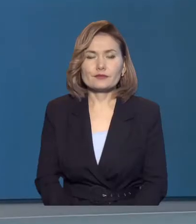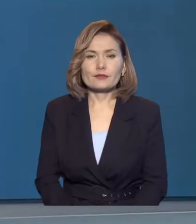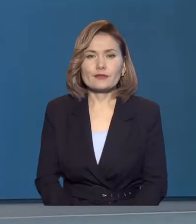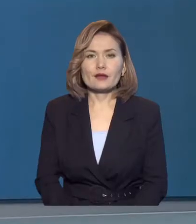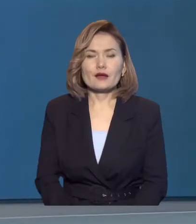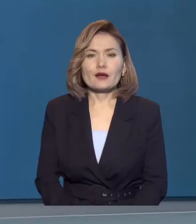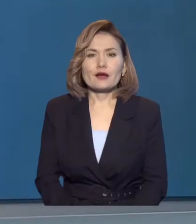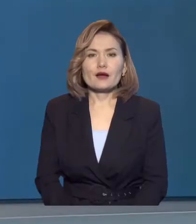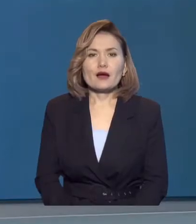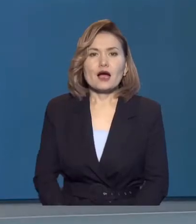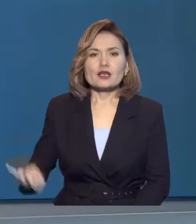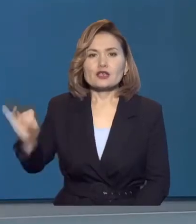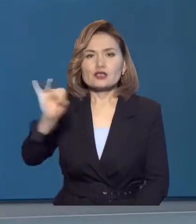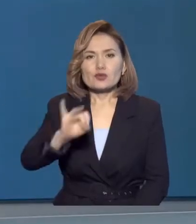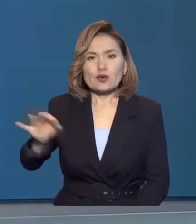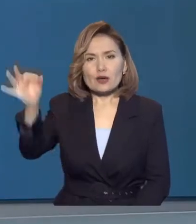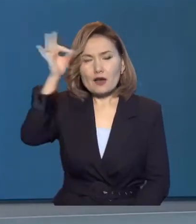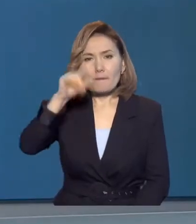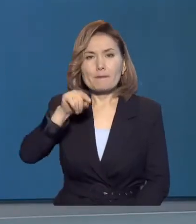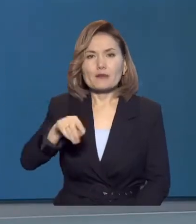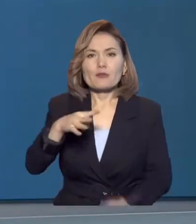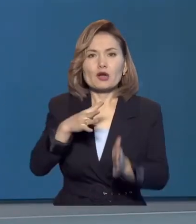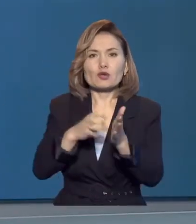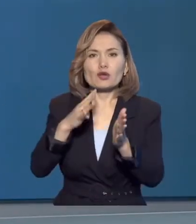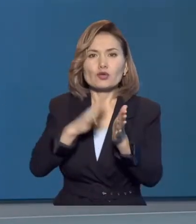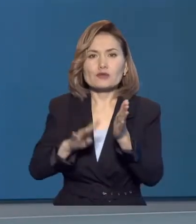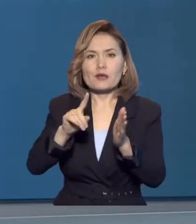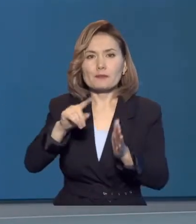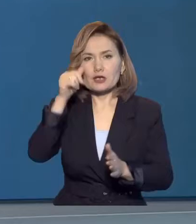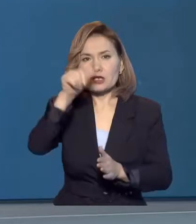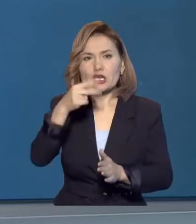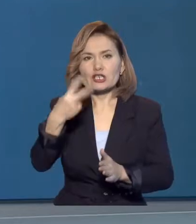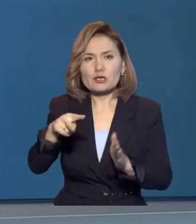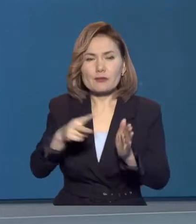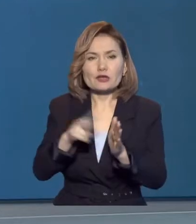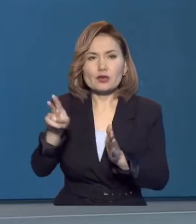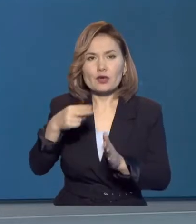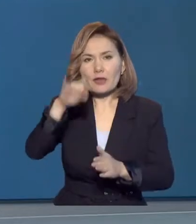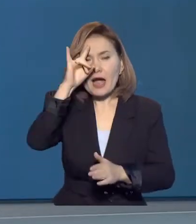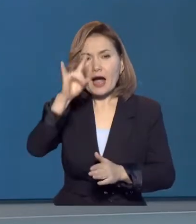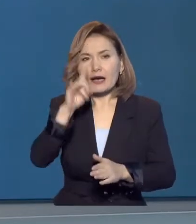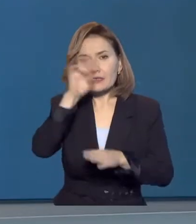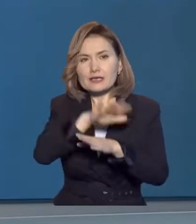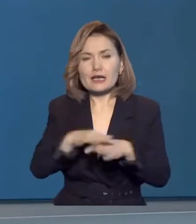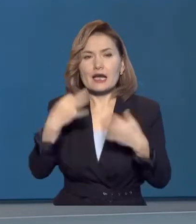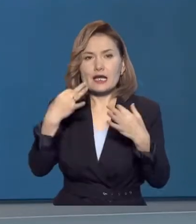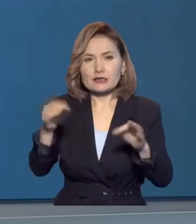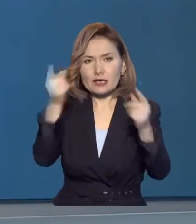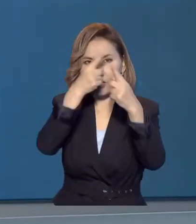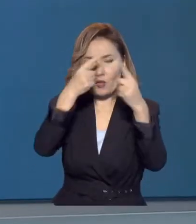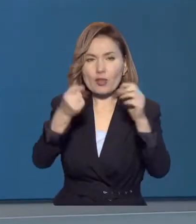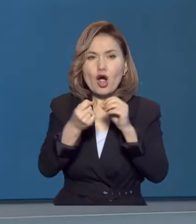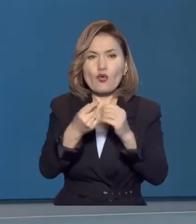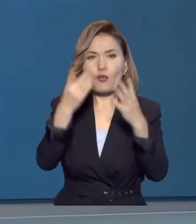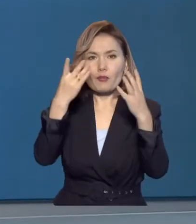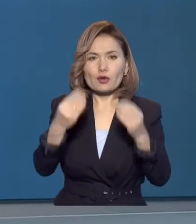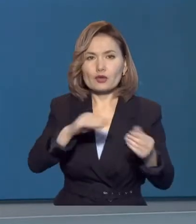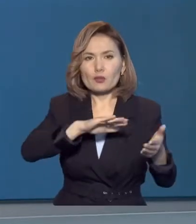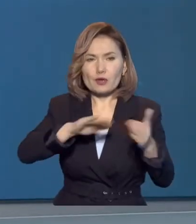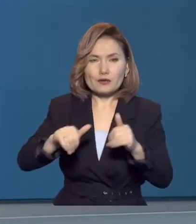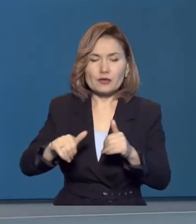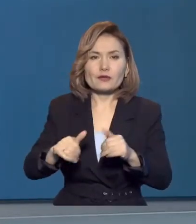Шалғастырамыз, өткенге бір көз жүгіртсек, 1991 жыл, 27 желтоқсан. Қазақ елі егемендігін жария еткеніне 11 күн